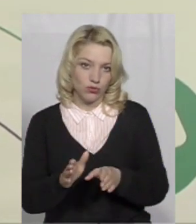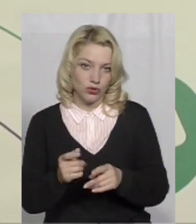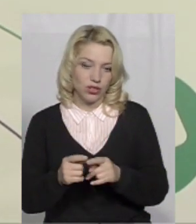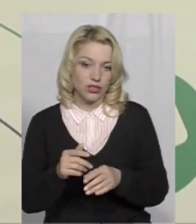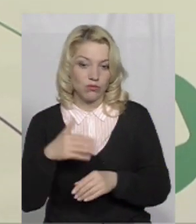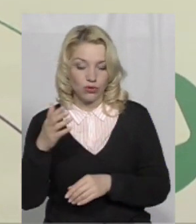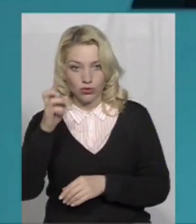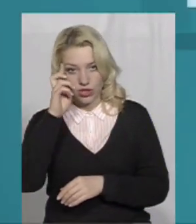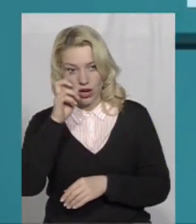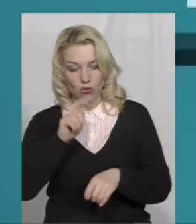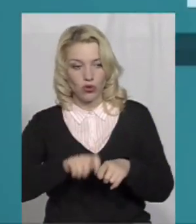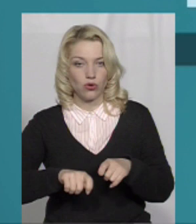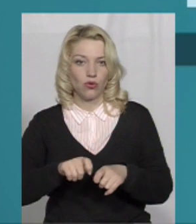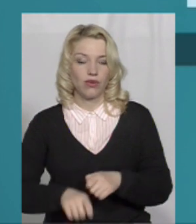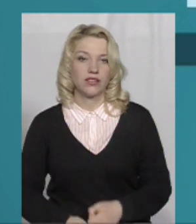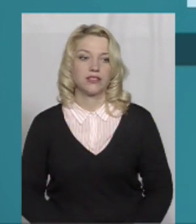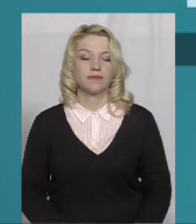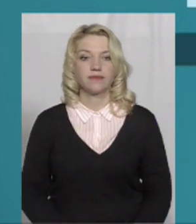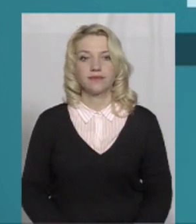держави контролювати.